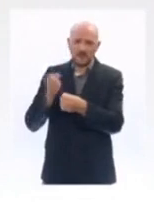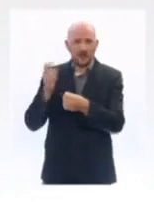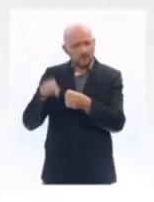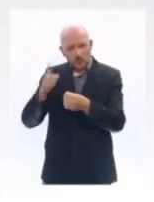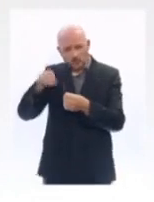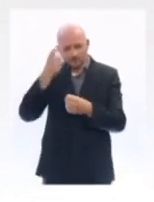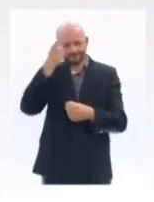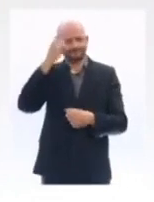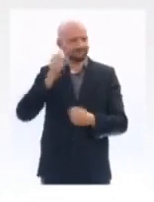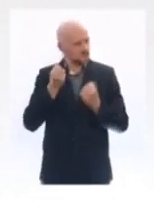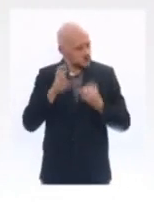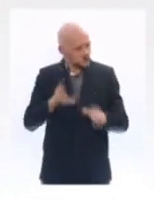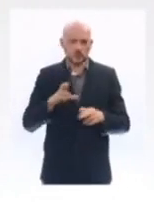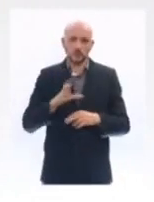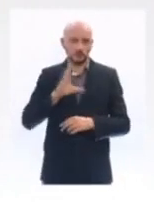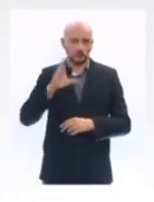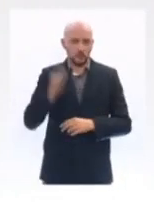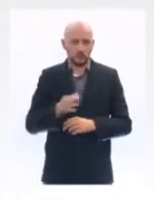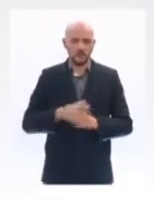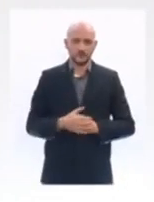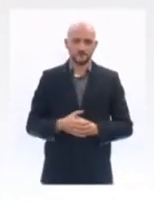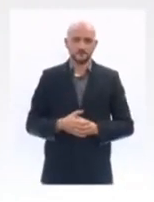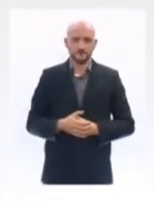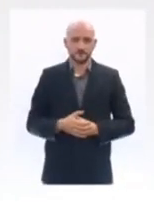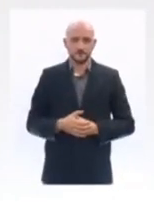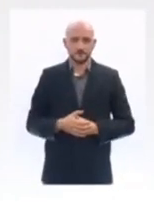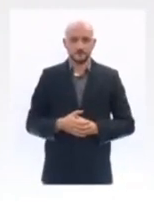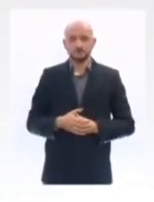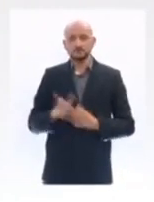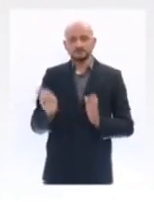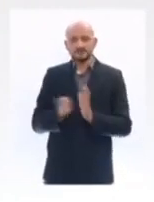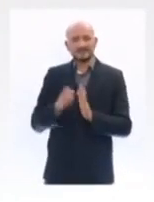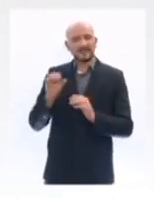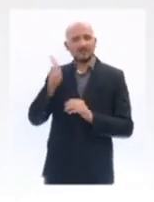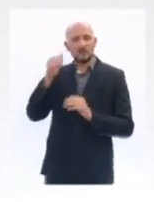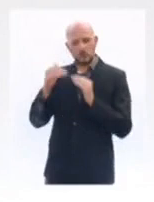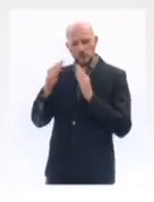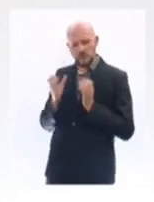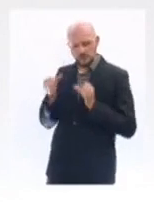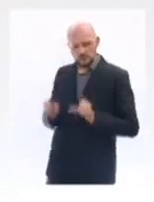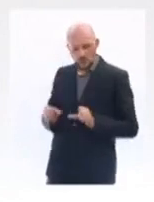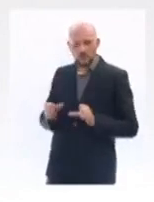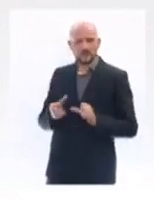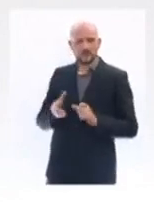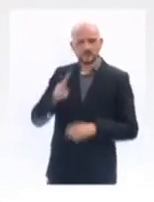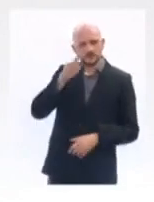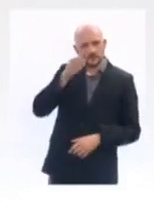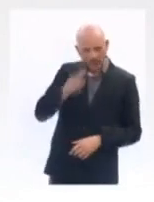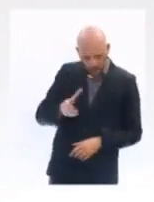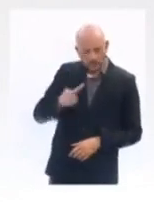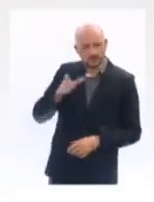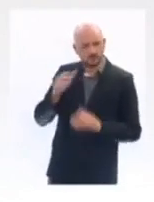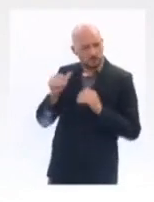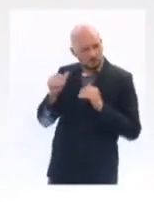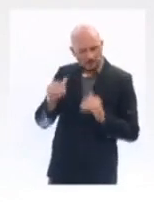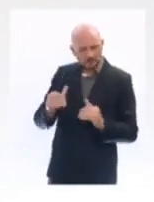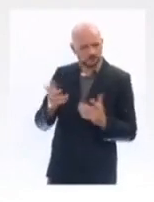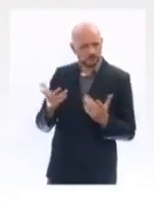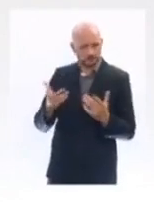distribution, avec les économistes, avec les banques, avec les secteurs industriels pour faire un point régulier et